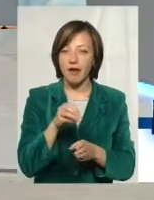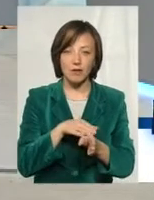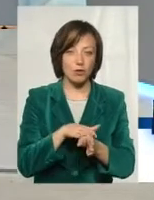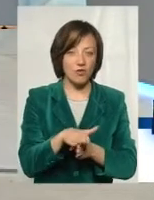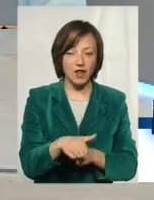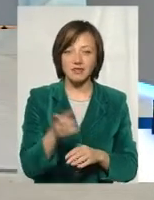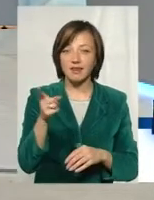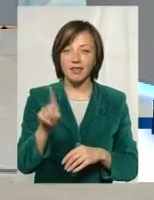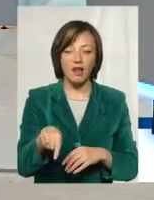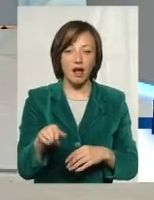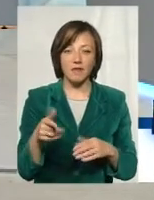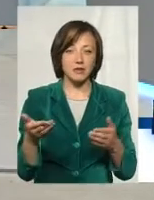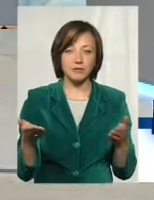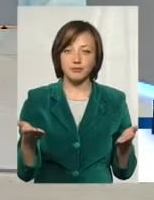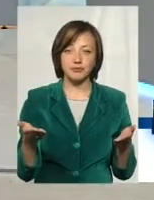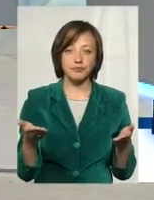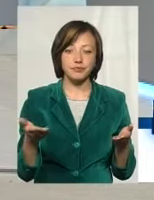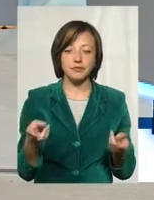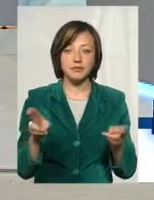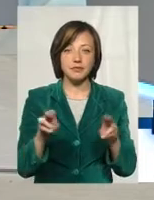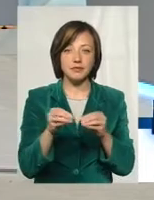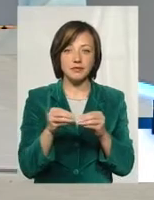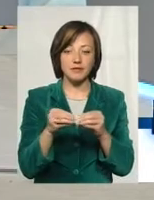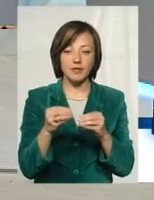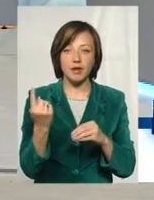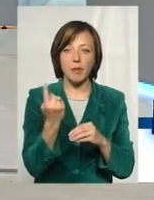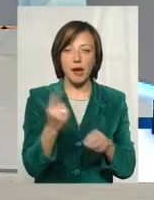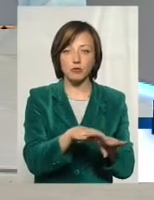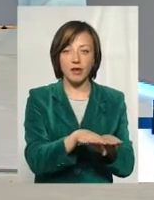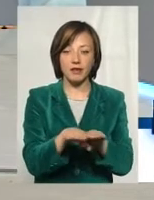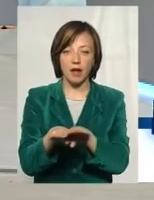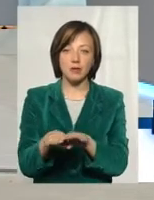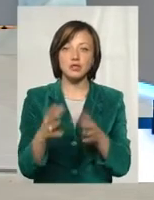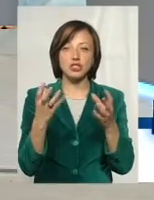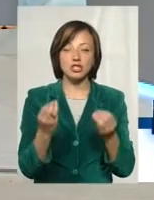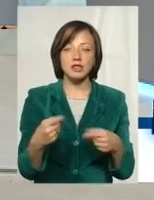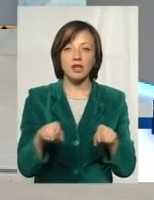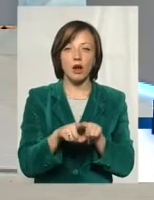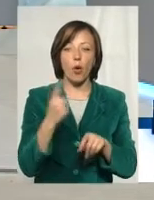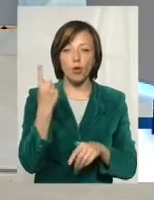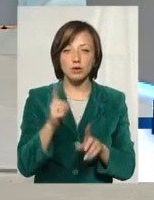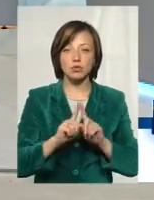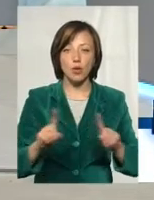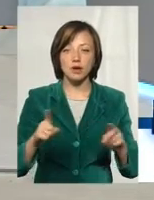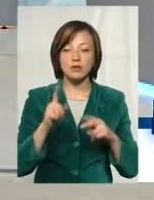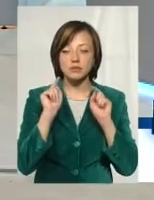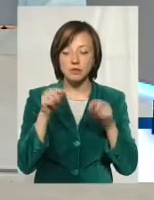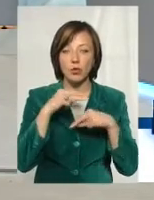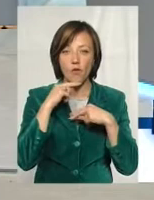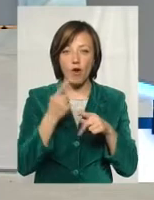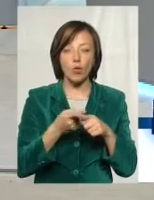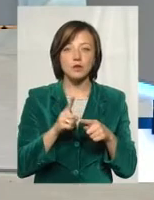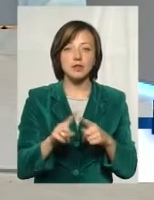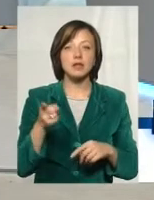і навіть залишається на першому етапі. І ще такий один нюанс, треба звернути увагу, це